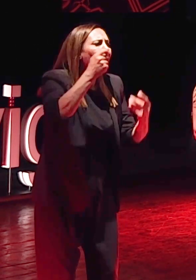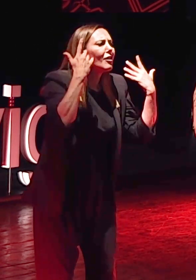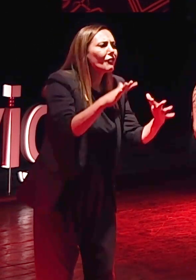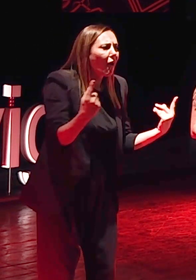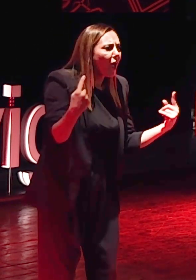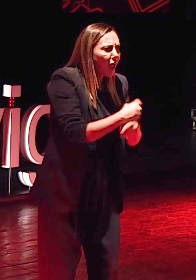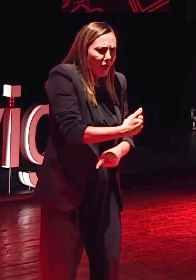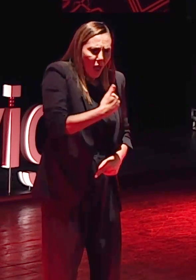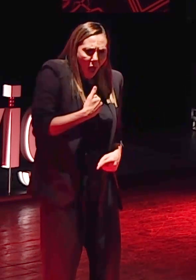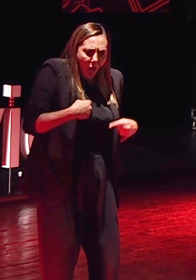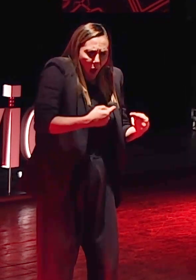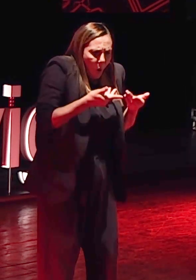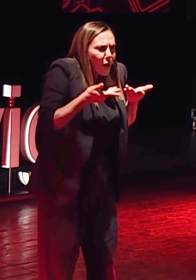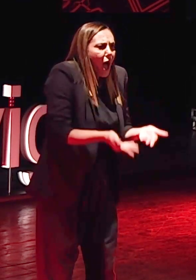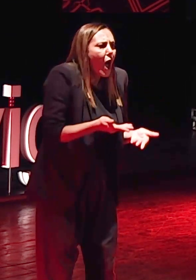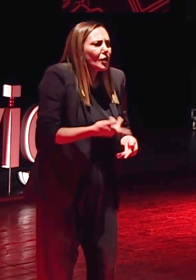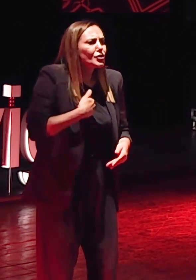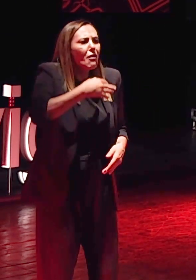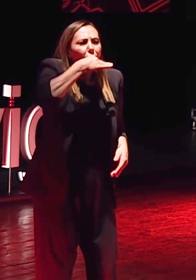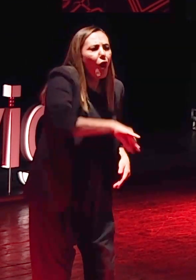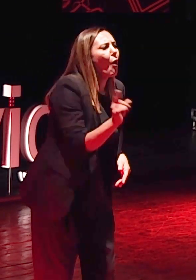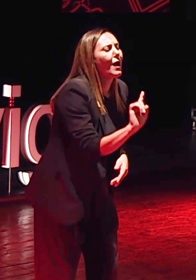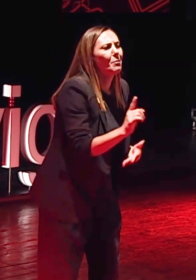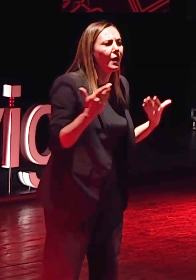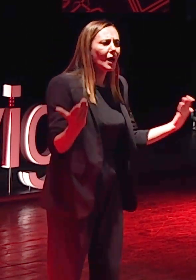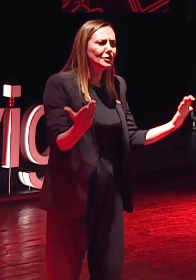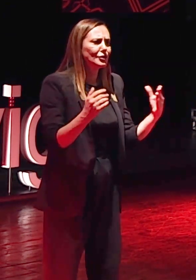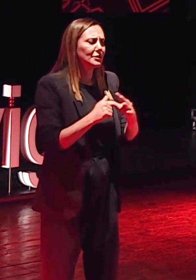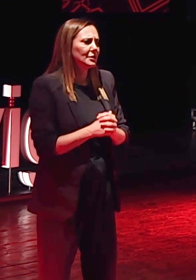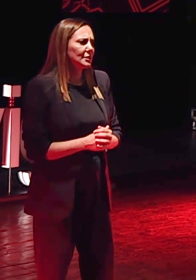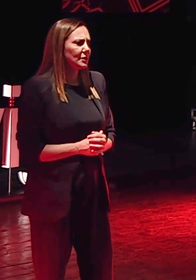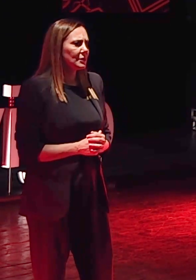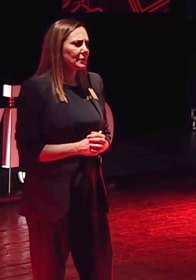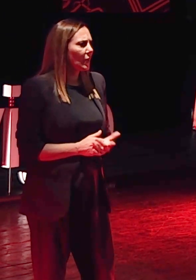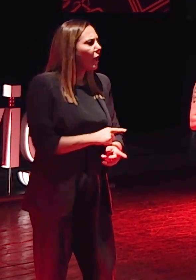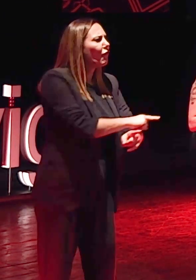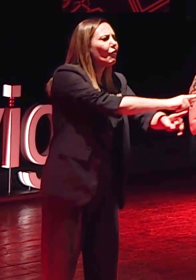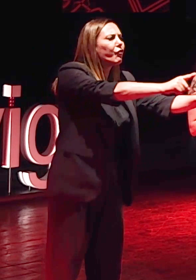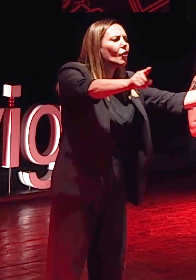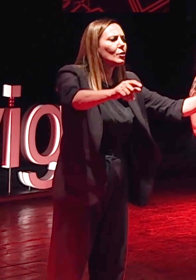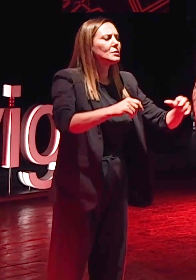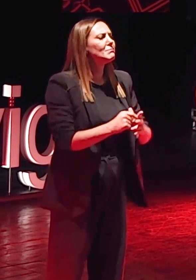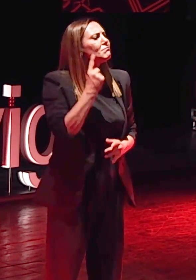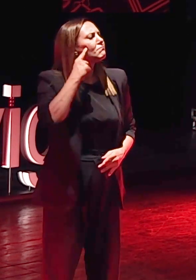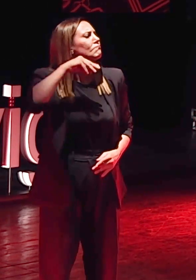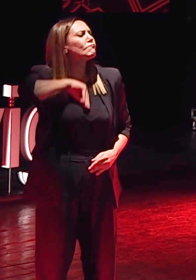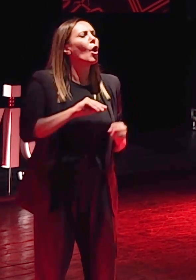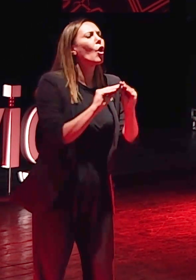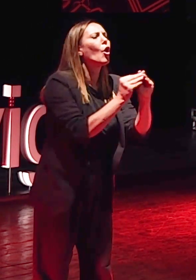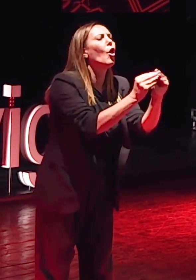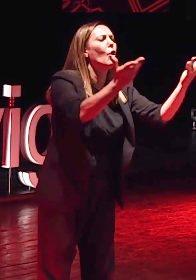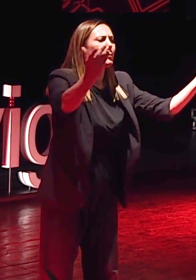io ancora oggi non ci riesco voi come vi sentireste